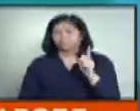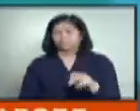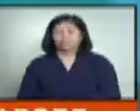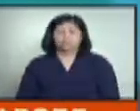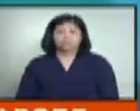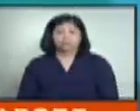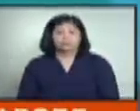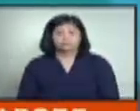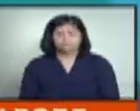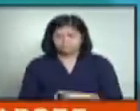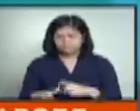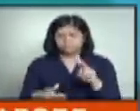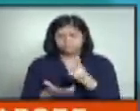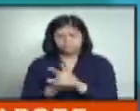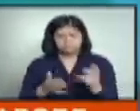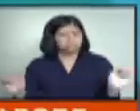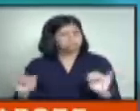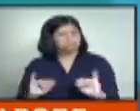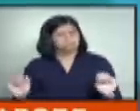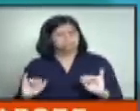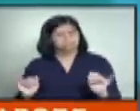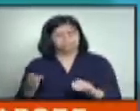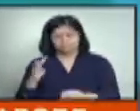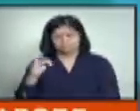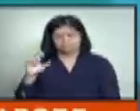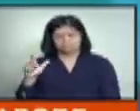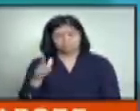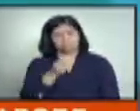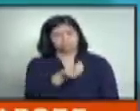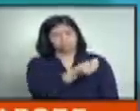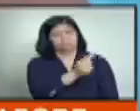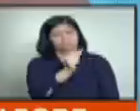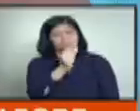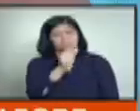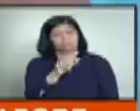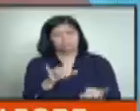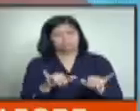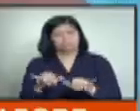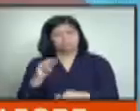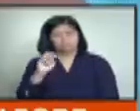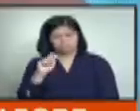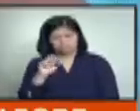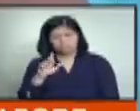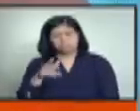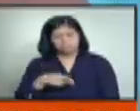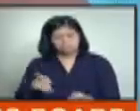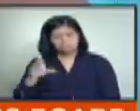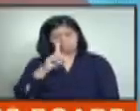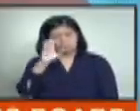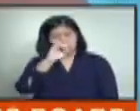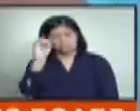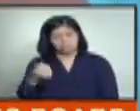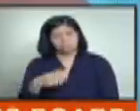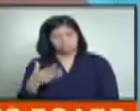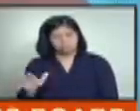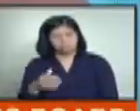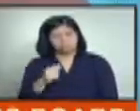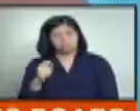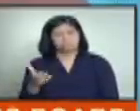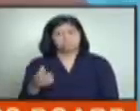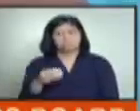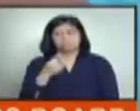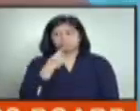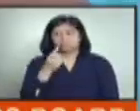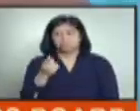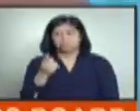advance pa ako, sir. Tapos second week ganun din, nag-bill niya sa akin siya ng 20 linear meters. So bayad din yun, 100% din yun, binayaran ko. Nag-bless lang ako doon